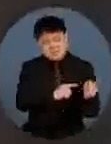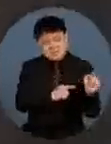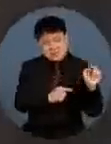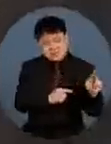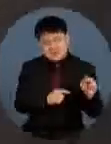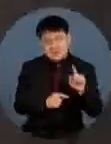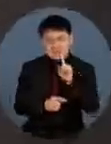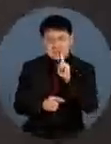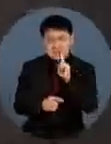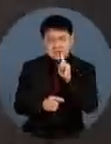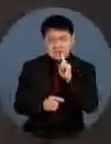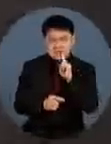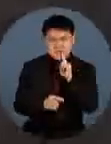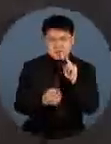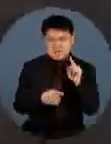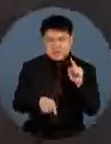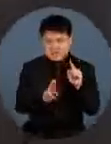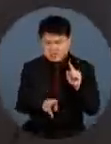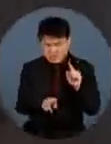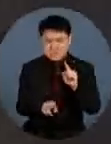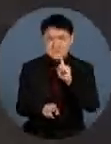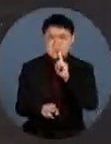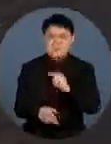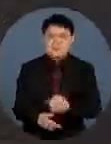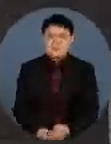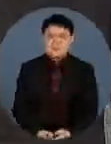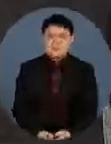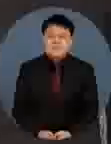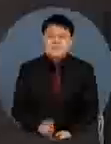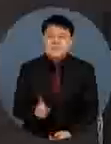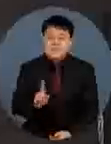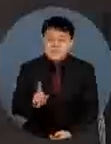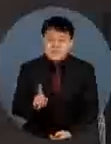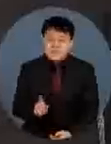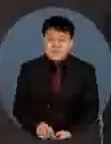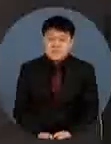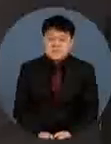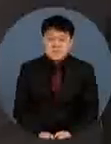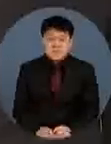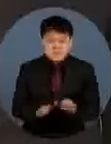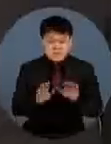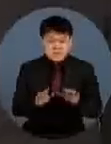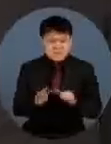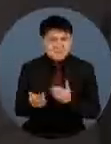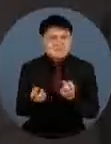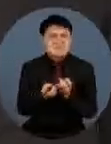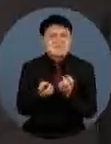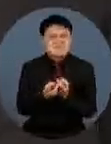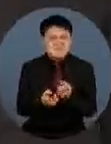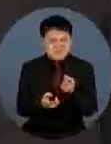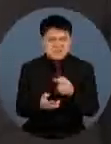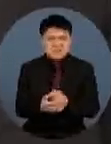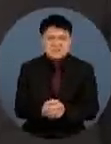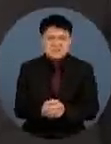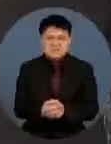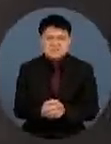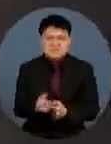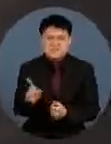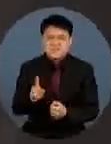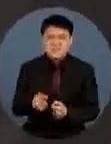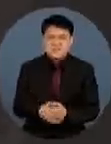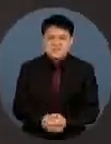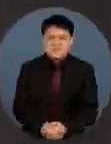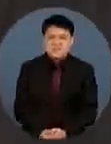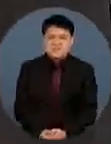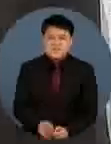있네요. 받으면 뒤로 두어서 접수가 되죠. 네. 수상전의 요령입니다. 들여다 할 수 없이 이렇게 수능할